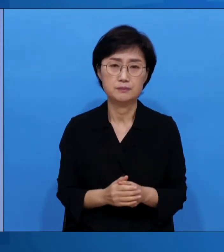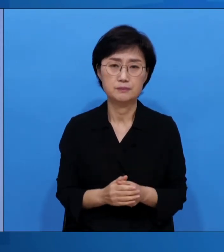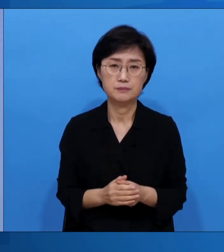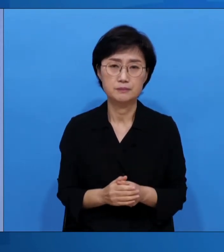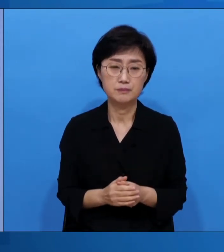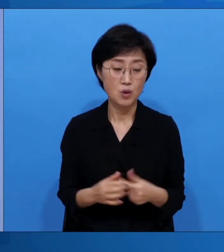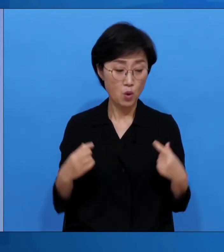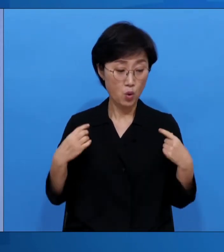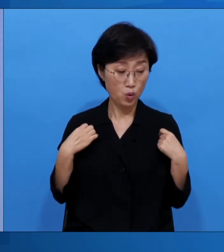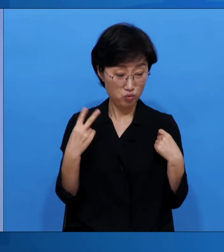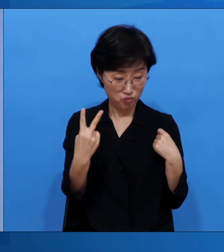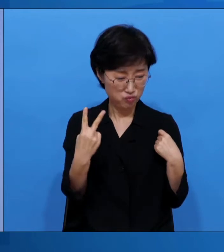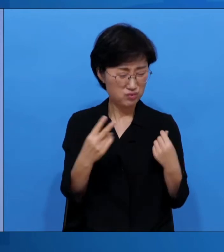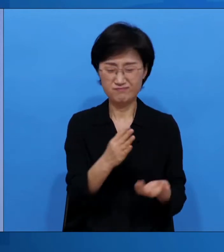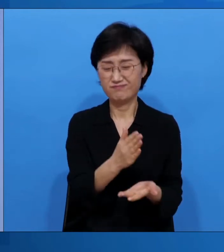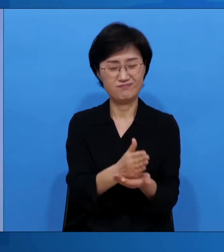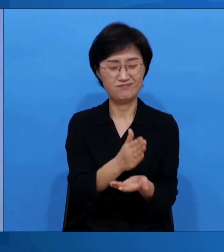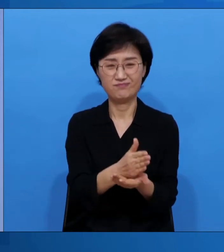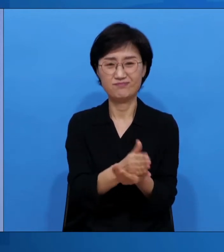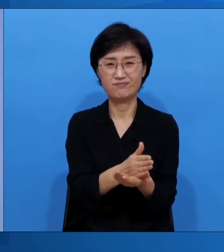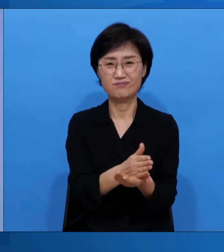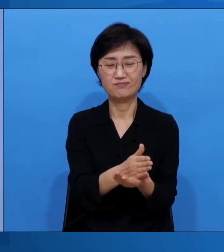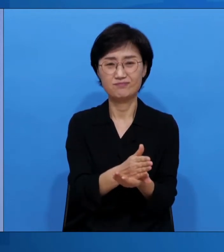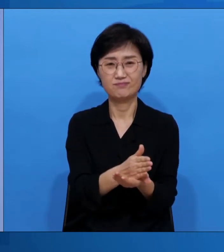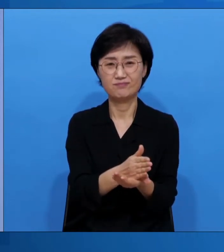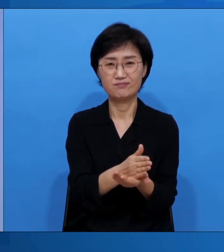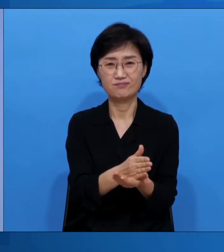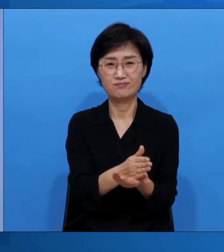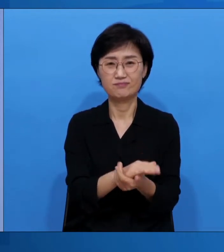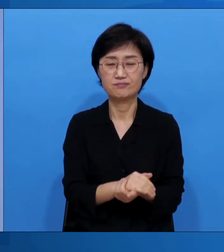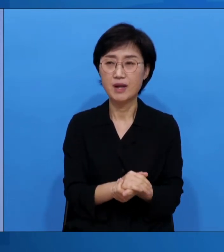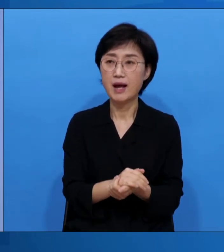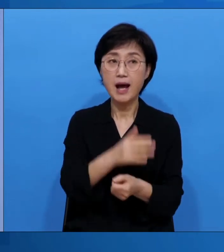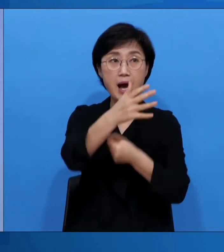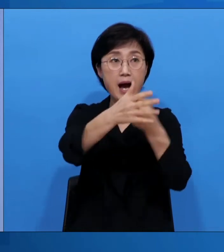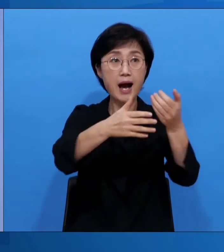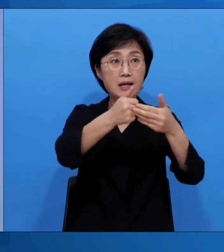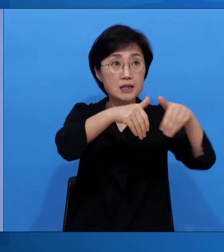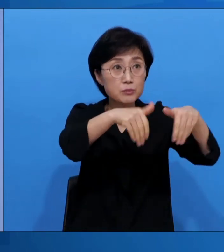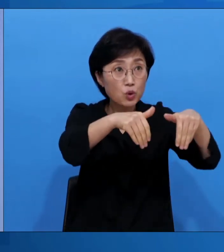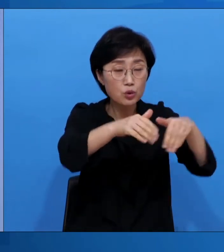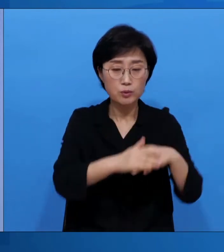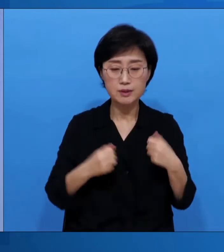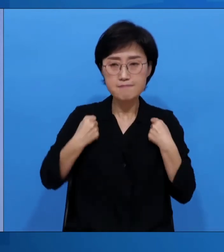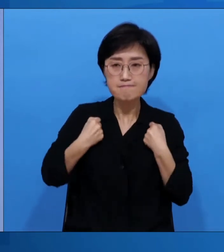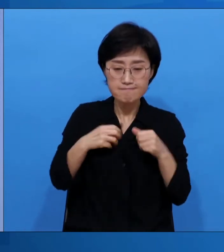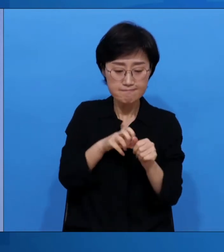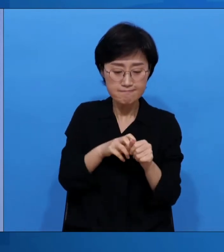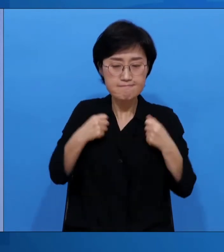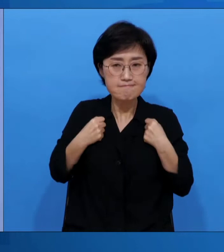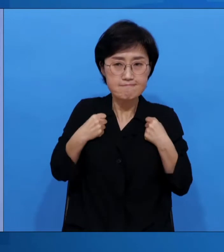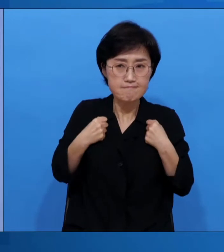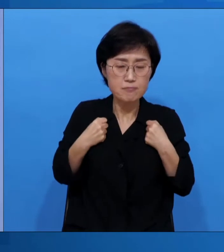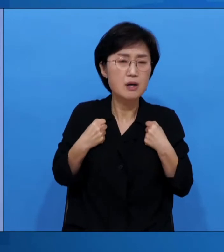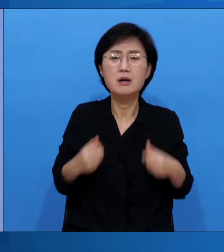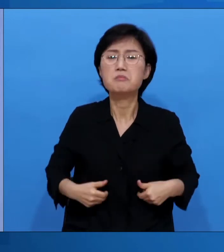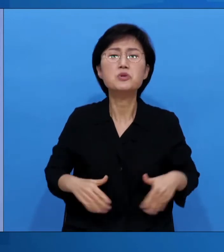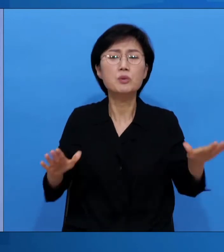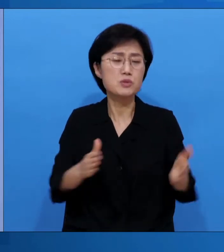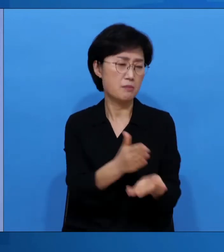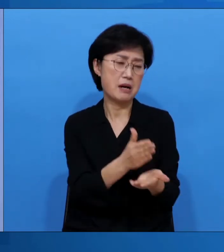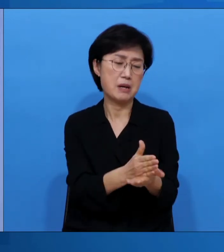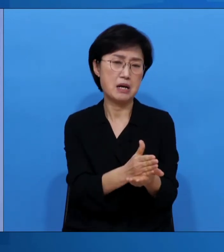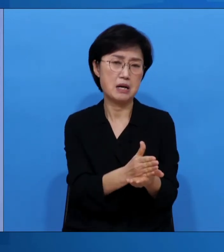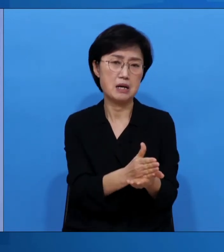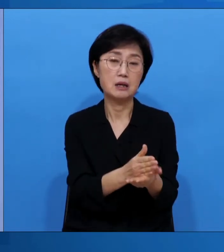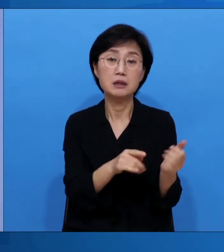벌 옷도 가지지 마라. He says, don't even take 2 tunics with you. 주의 종들은 배낭도 가지지 마라. He says, don't even take a bag with you. 뭔